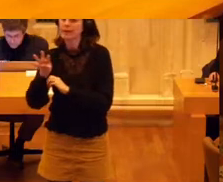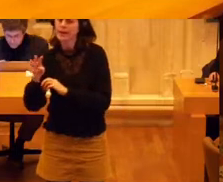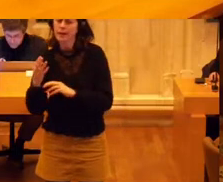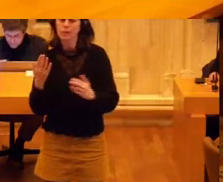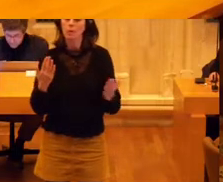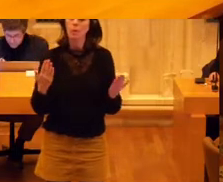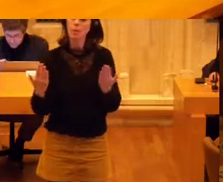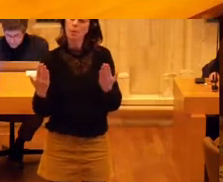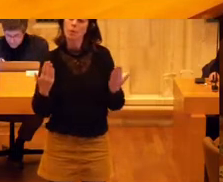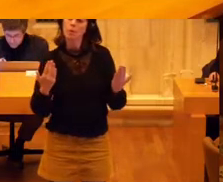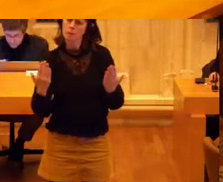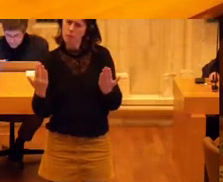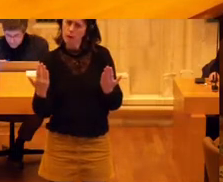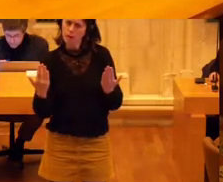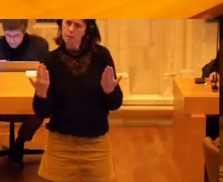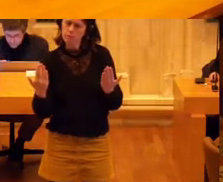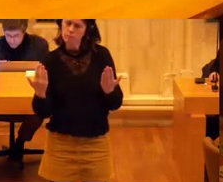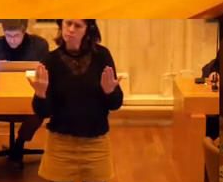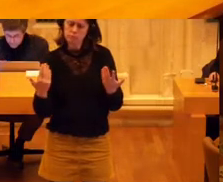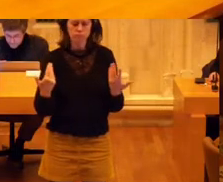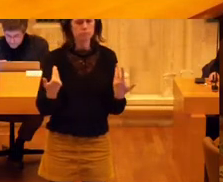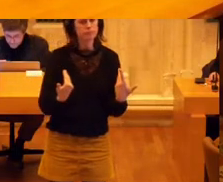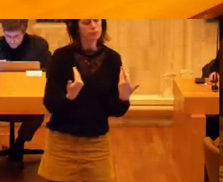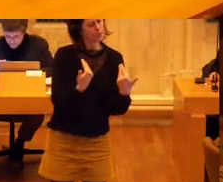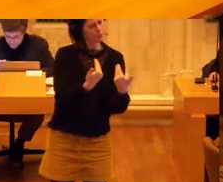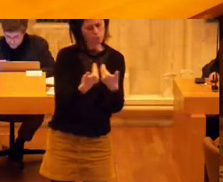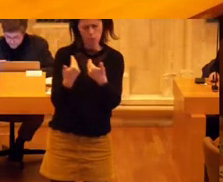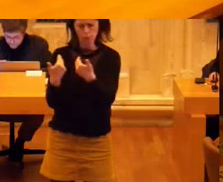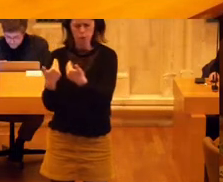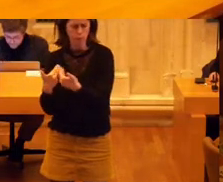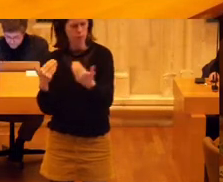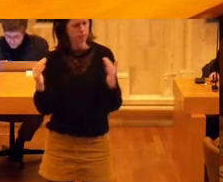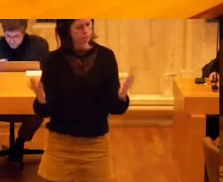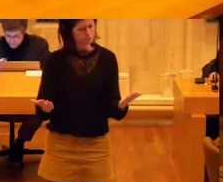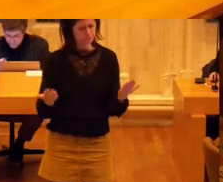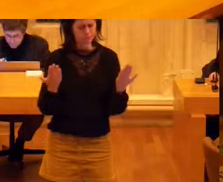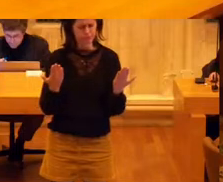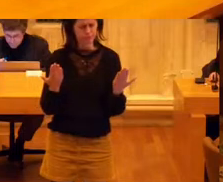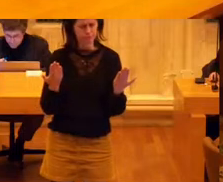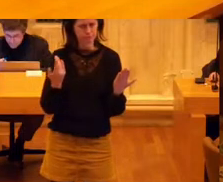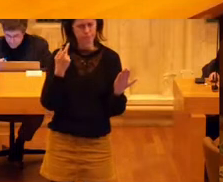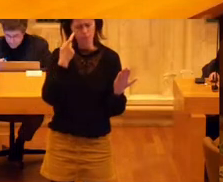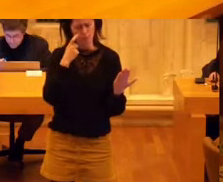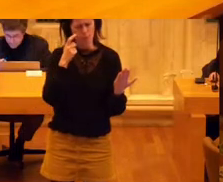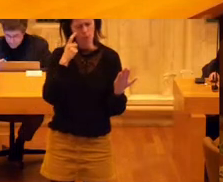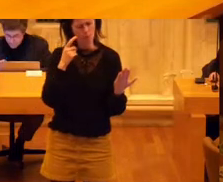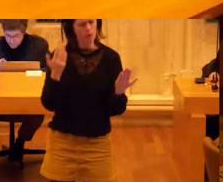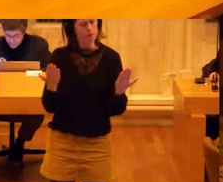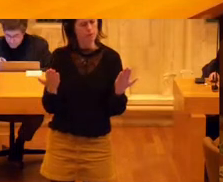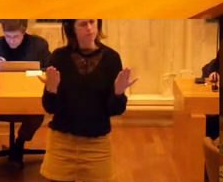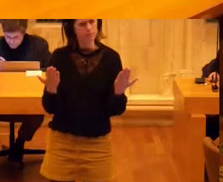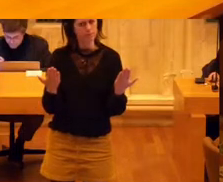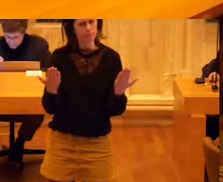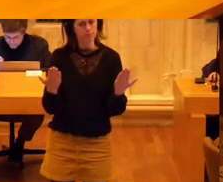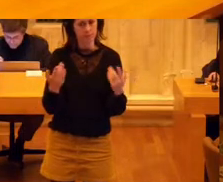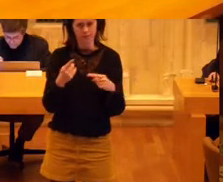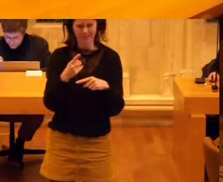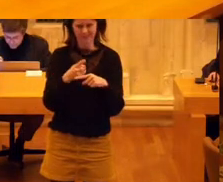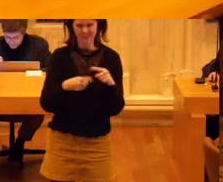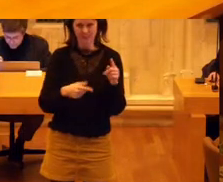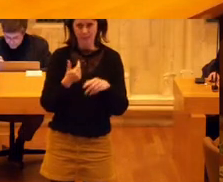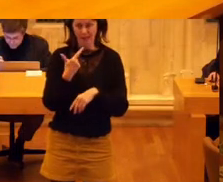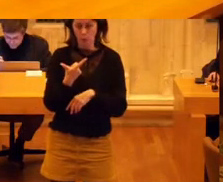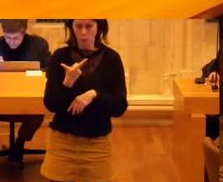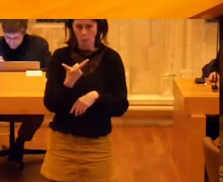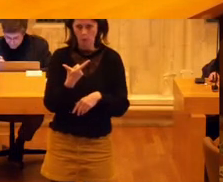demande, les deux demandes qui sont formulées, on observe qu'on a une division par deux des